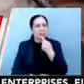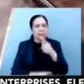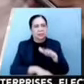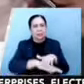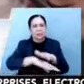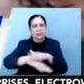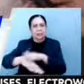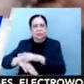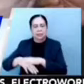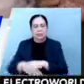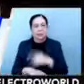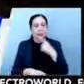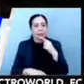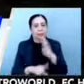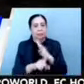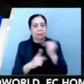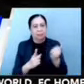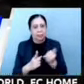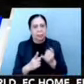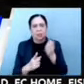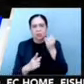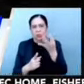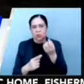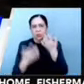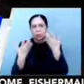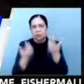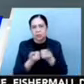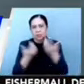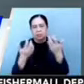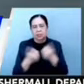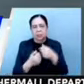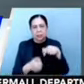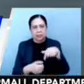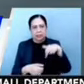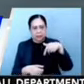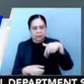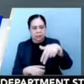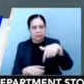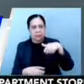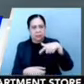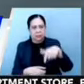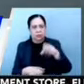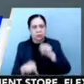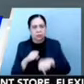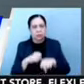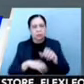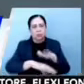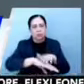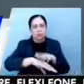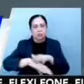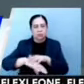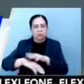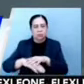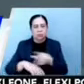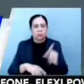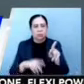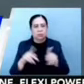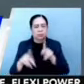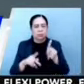sa barangay, takaw aksidente ang pagtawid sa naturang kalsada, kaya lagi raw nilang pinagsasabihan ang mga dumaraan